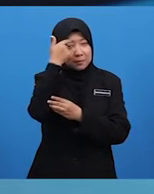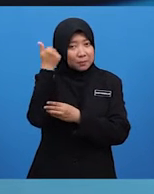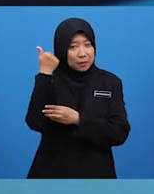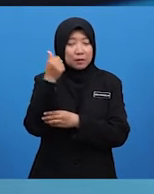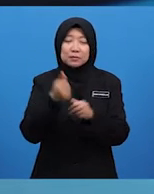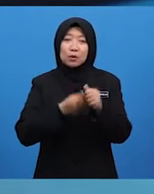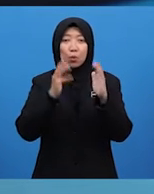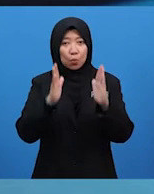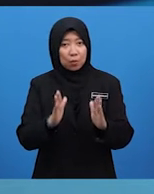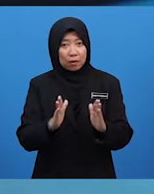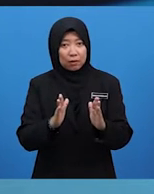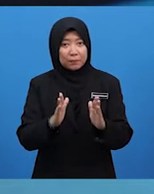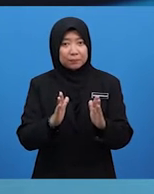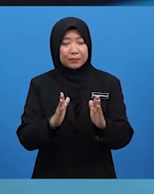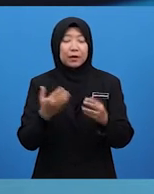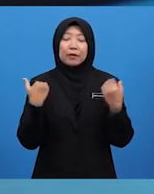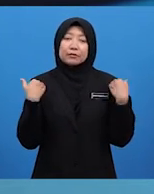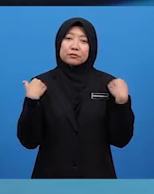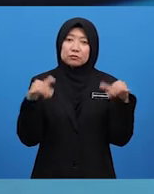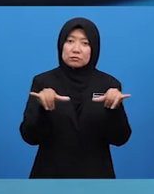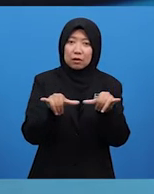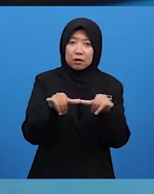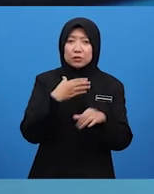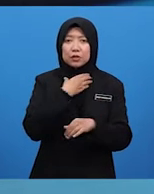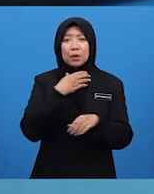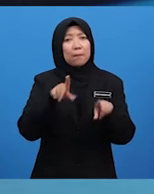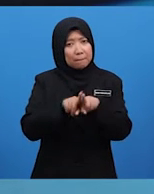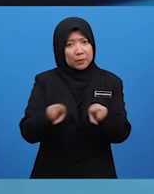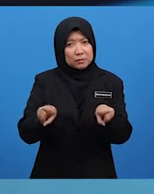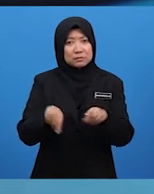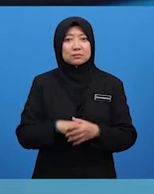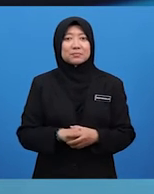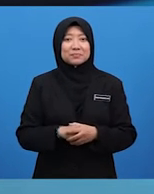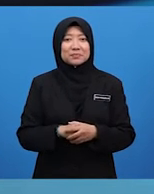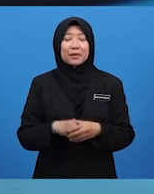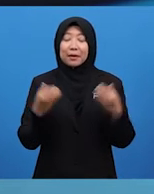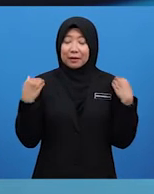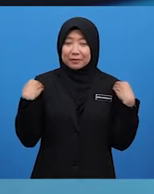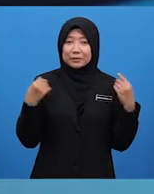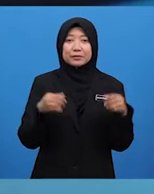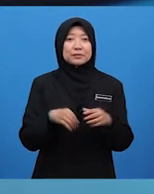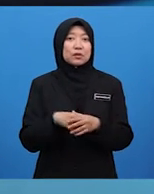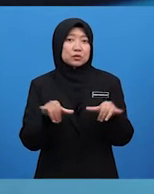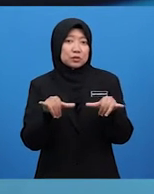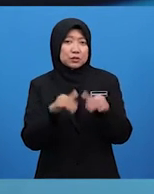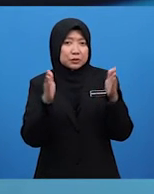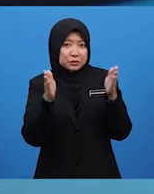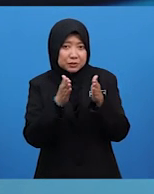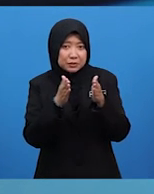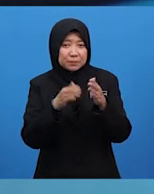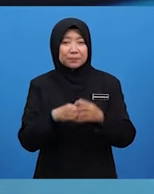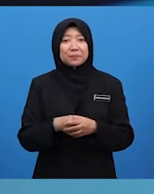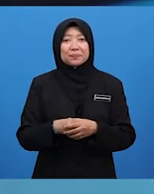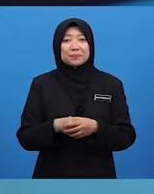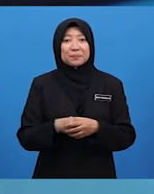setiap orang mempunyai saiz leher yang berbeza. Ada saiz leher yang kecil dan ada